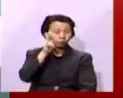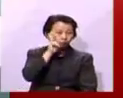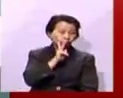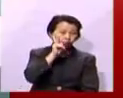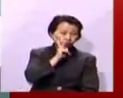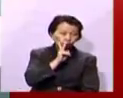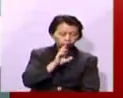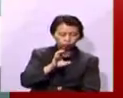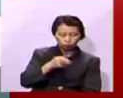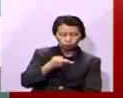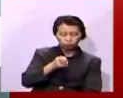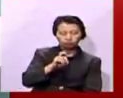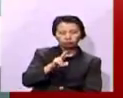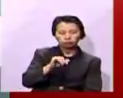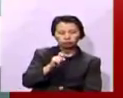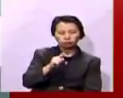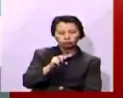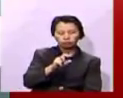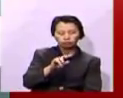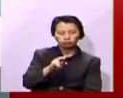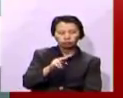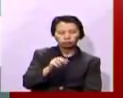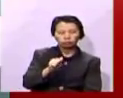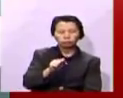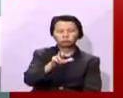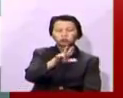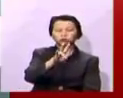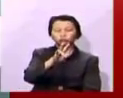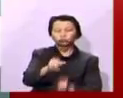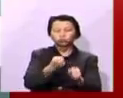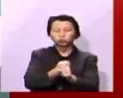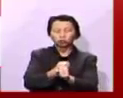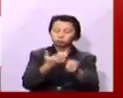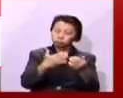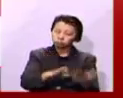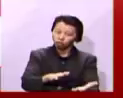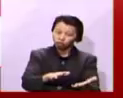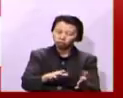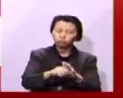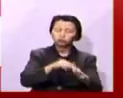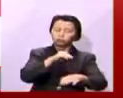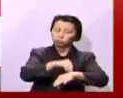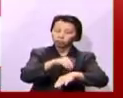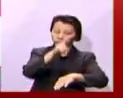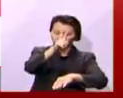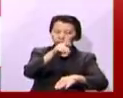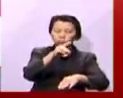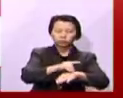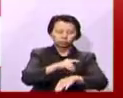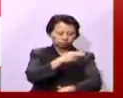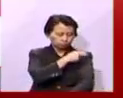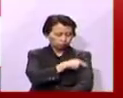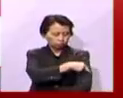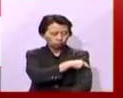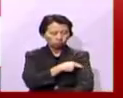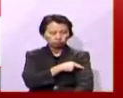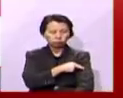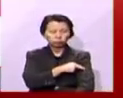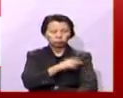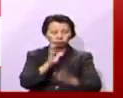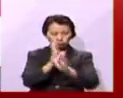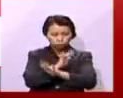mangsa Christina Fawcett Ngingot, 37 tahun, meninggal dunia semasa menerima rawatan di Pusat Jantung Hospital Umum